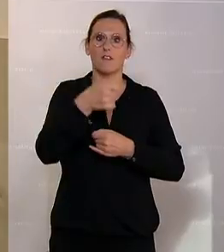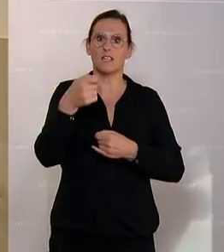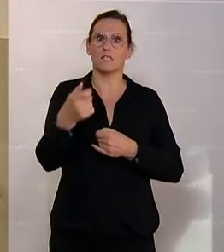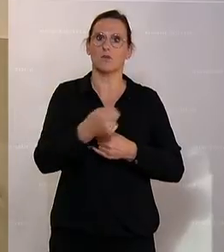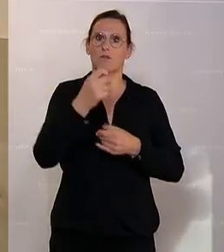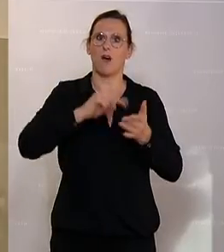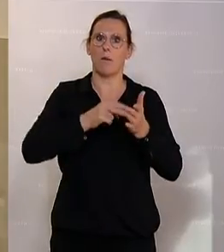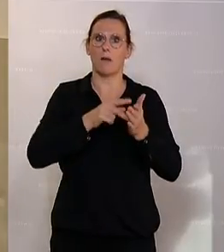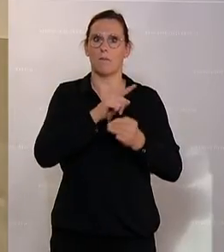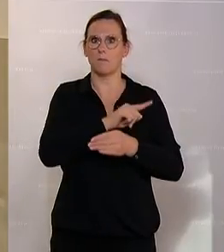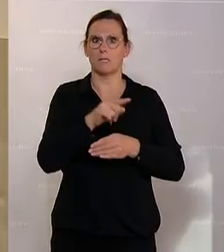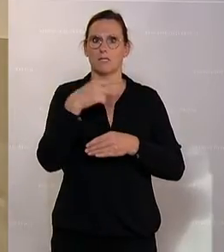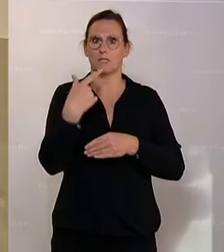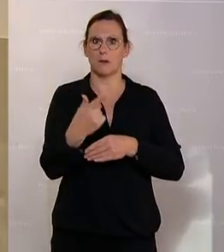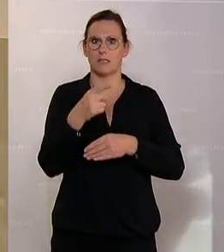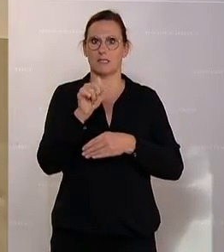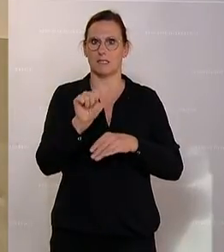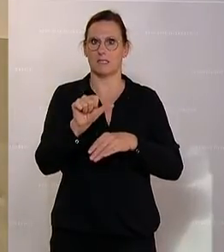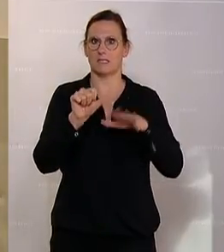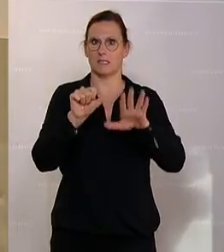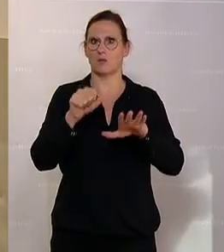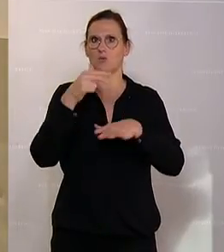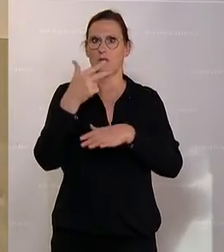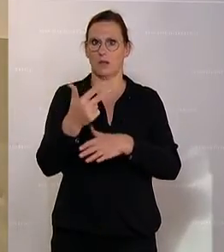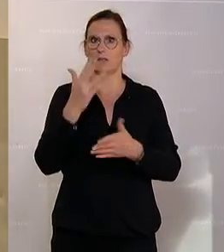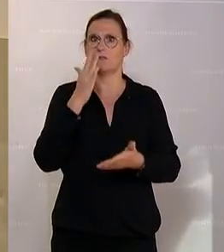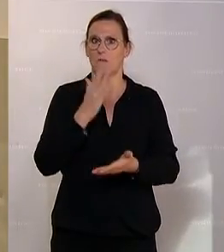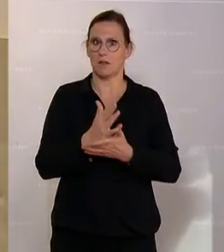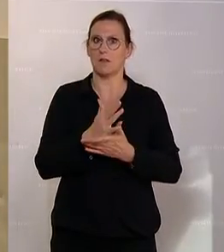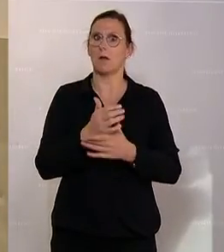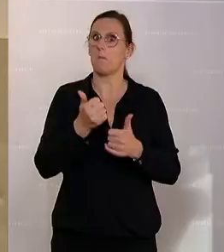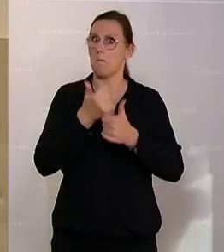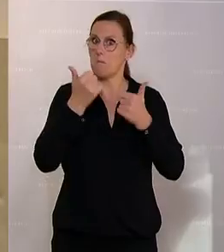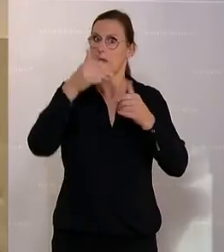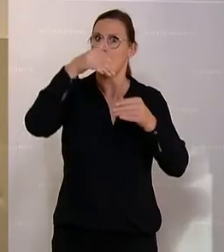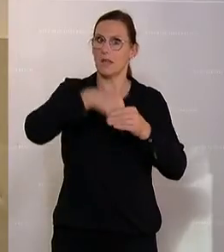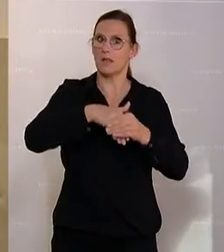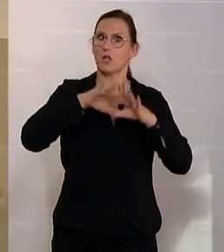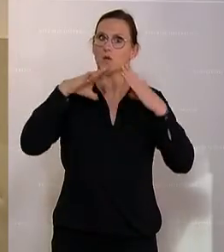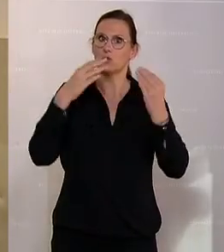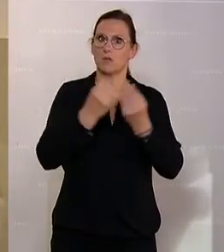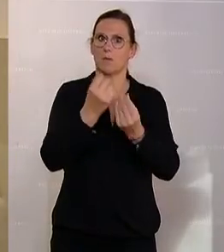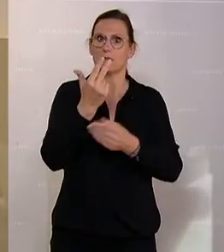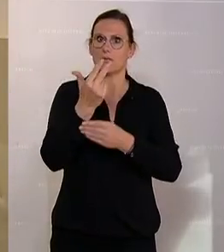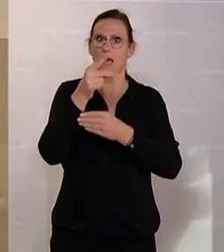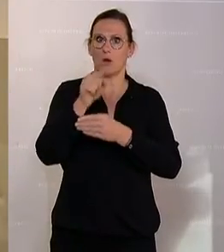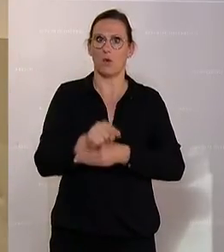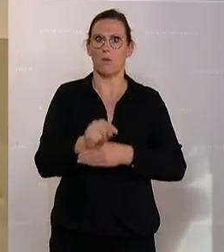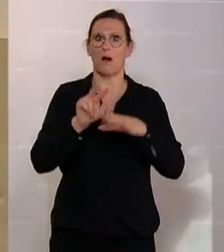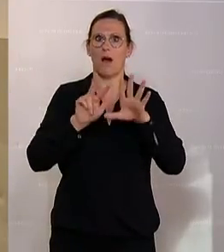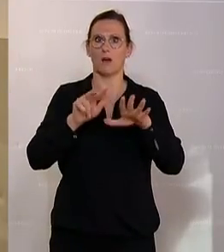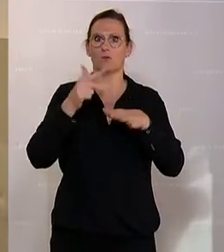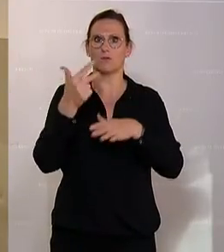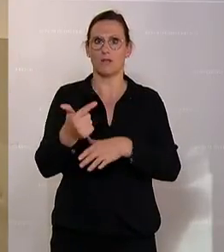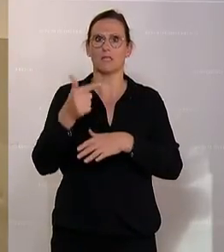bis 2036 erreicht. Der kann sich wirklich sehen lassen. Insgesamt sind es 3,28